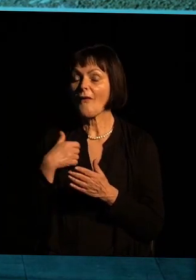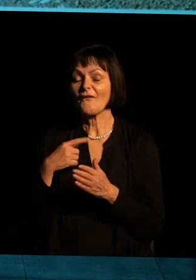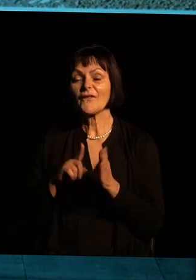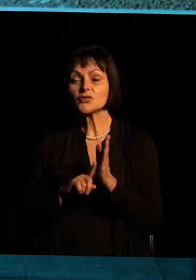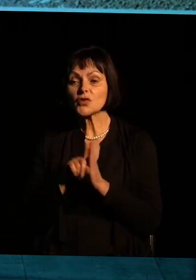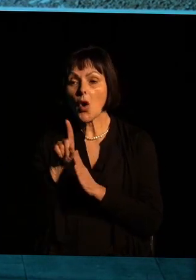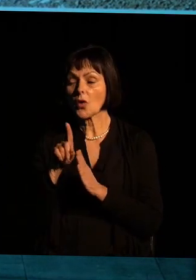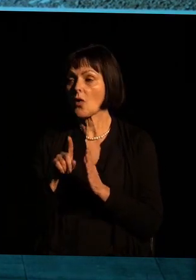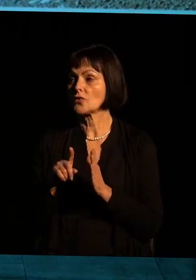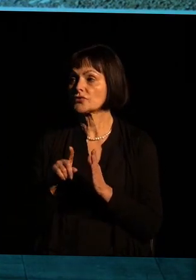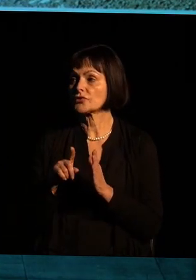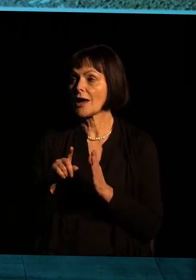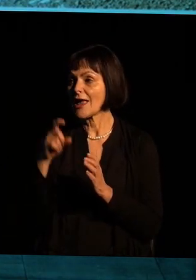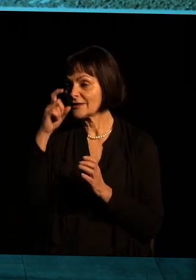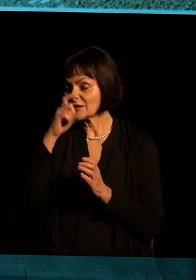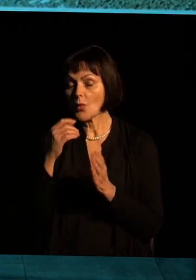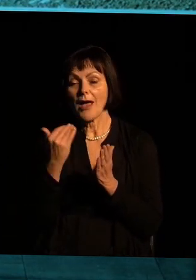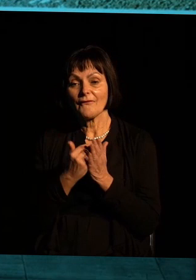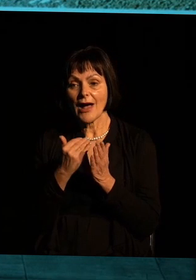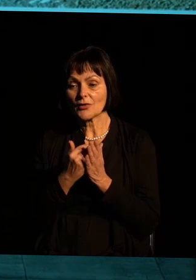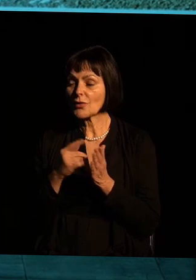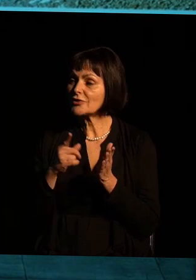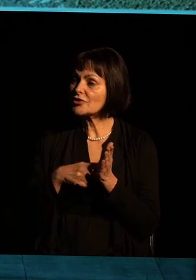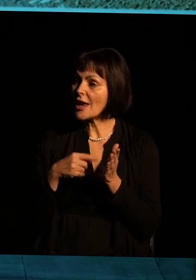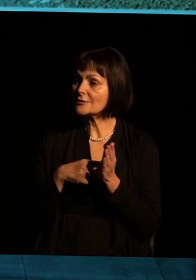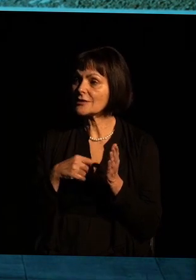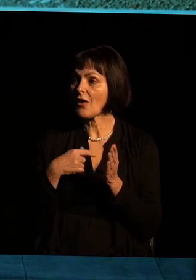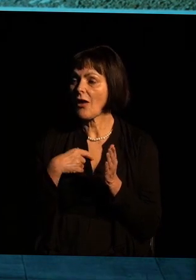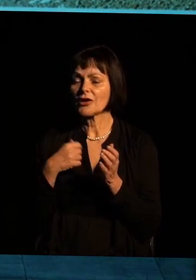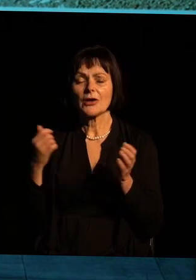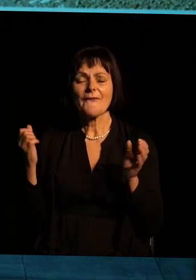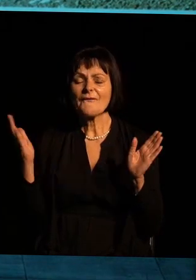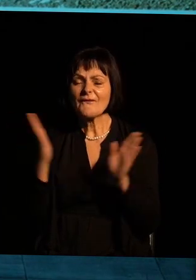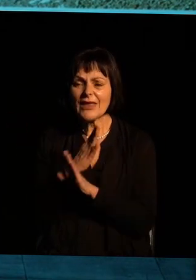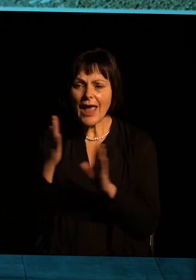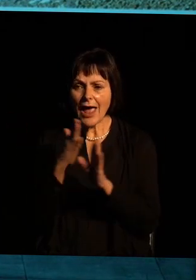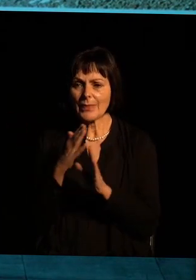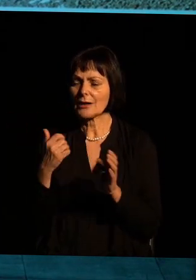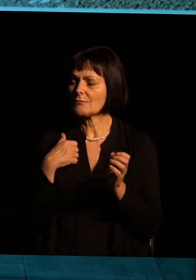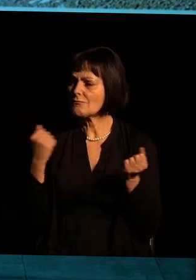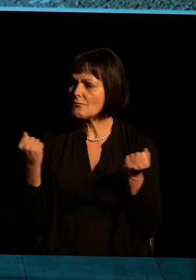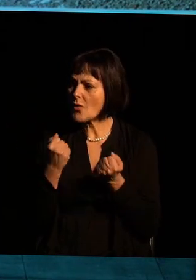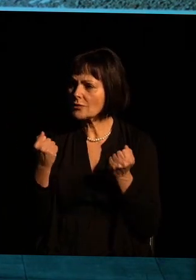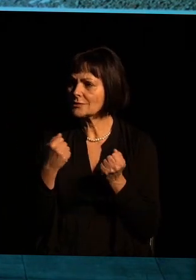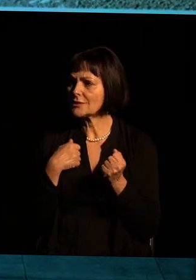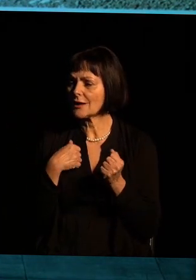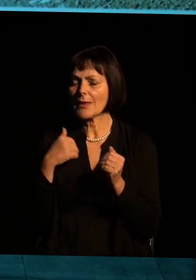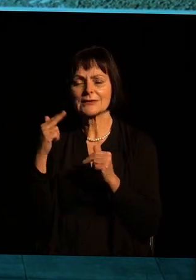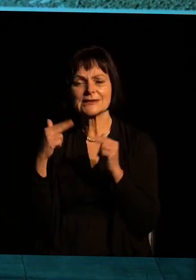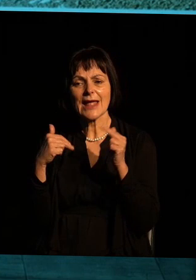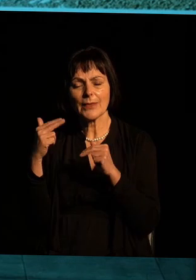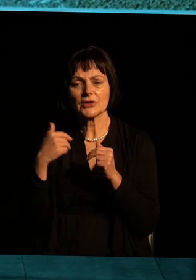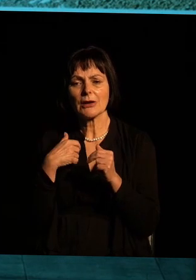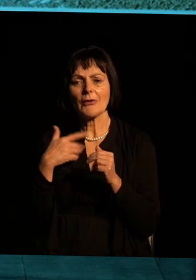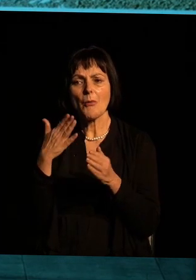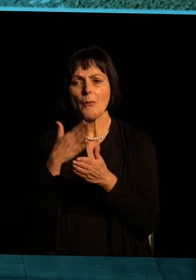wysokość, złe warunki, często panują silne wiatry i statystycznie to nawet połowa